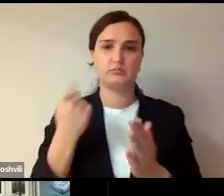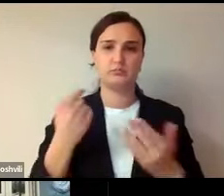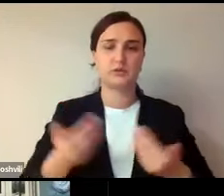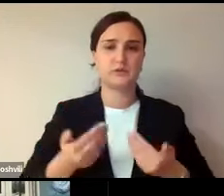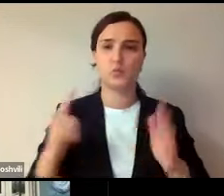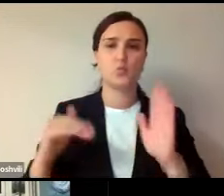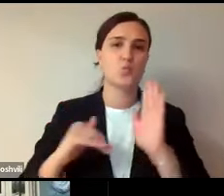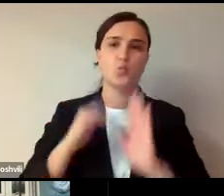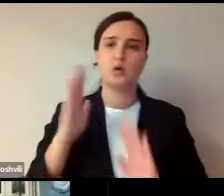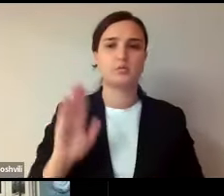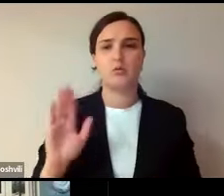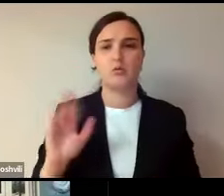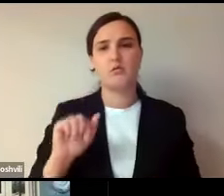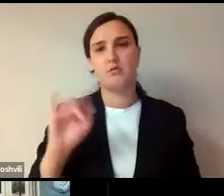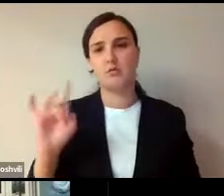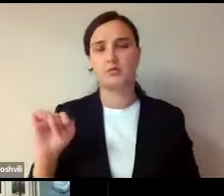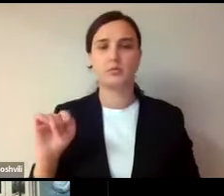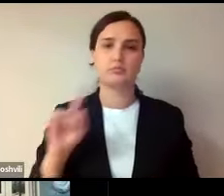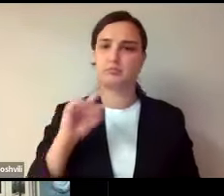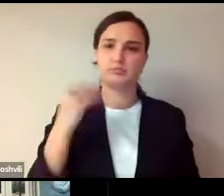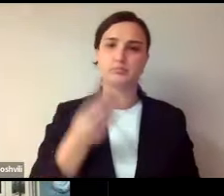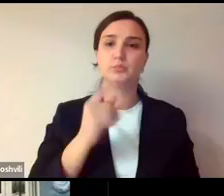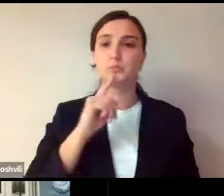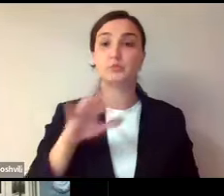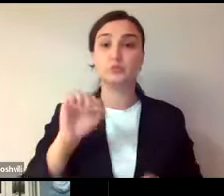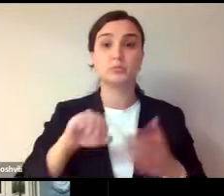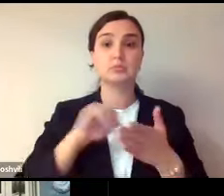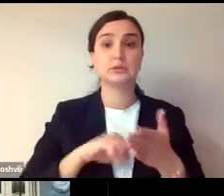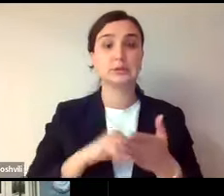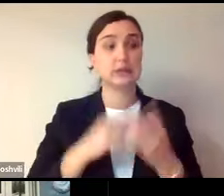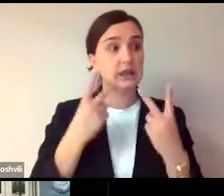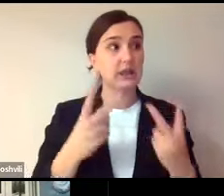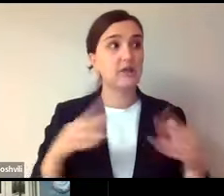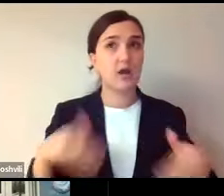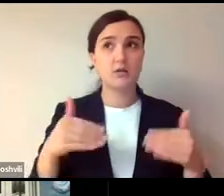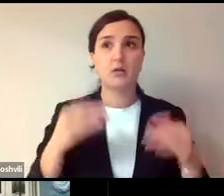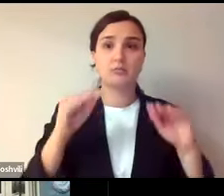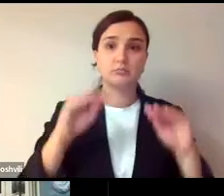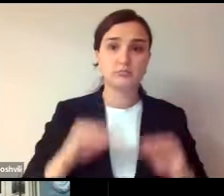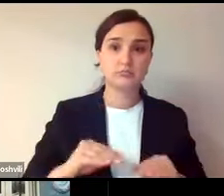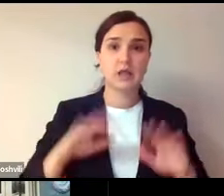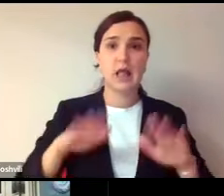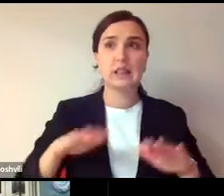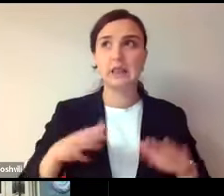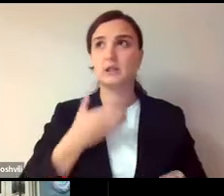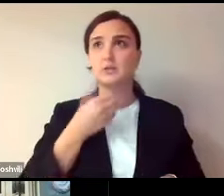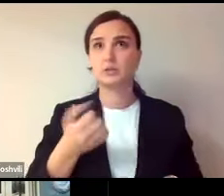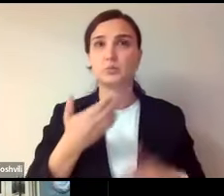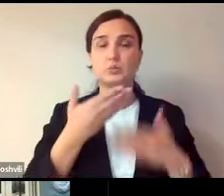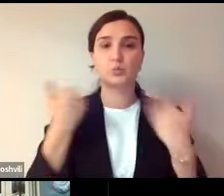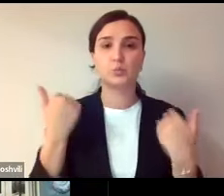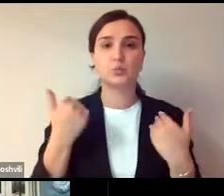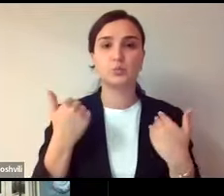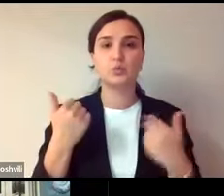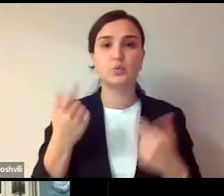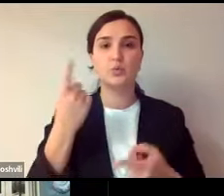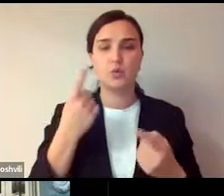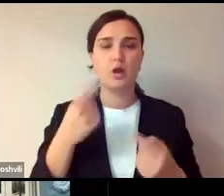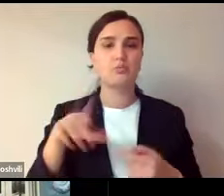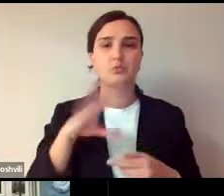არა. და შეიძლება ესეთი არგუმენტი იყოს. ეხლა ხედავ, რომ არ არის შემუშავებული, არა, გვაქვს ადგილი, აი რა. ამის გამო უკან არ უნდა